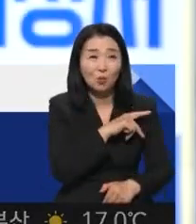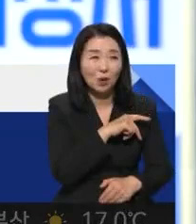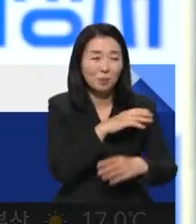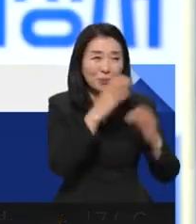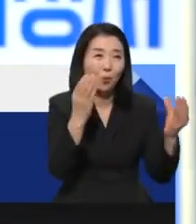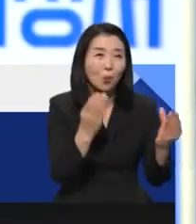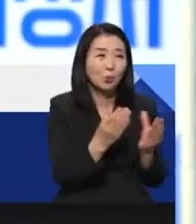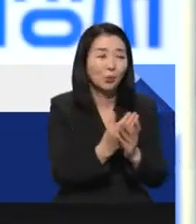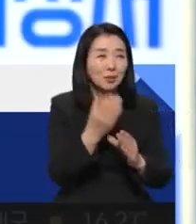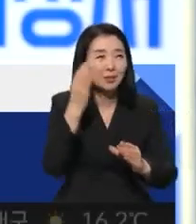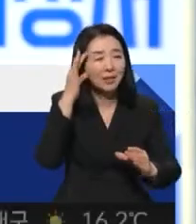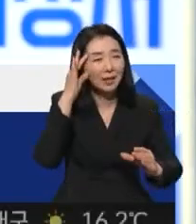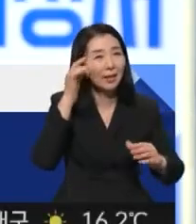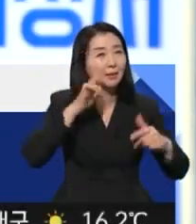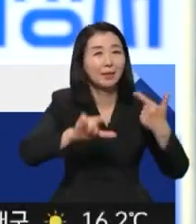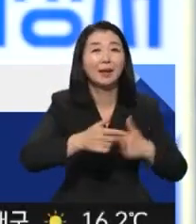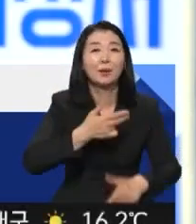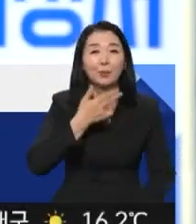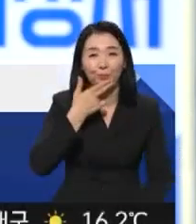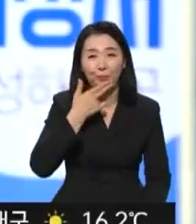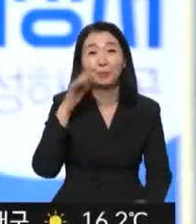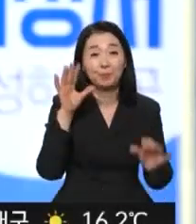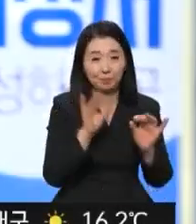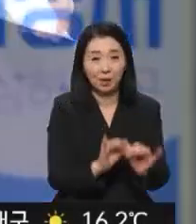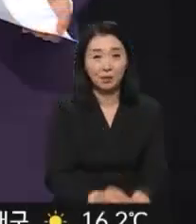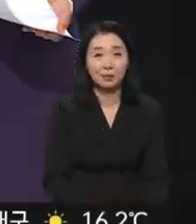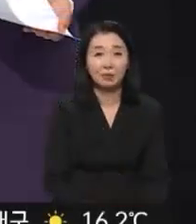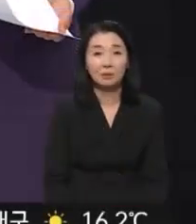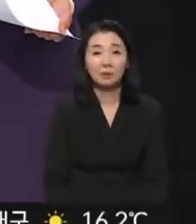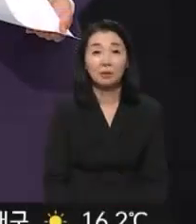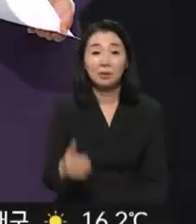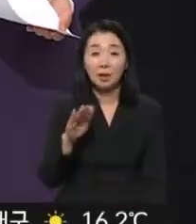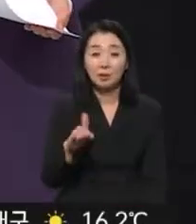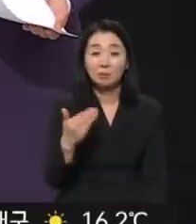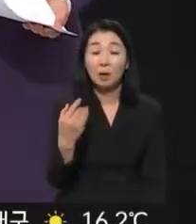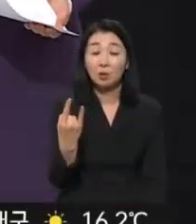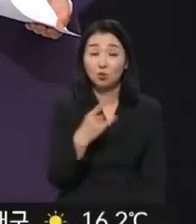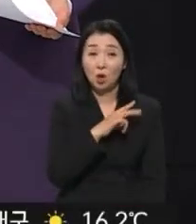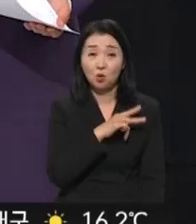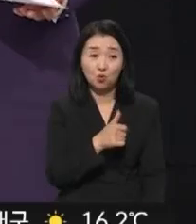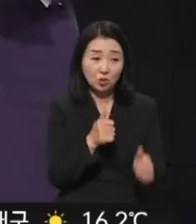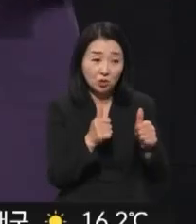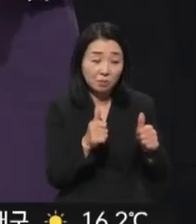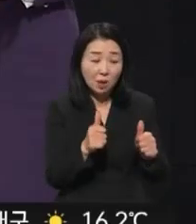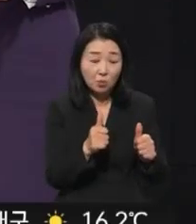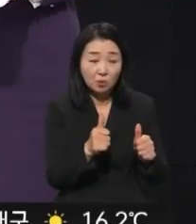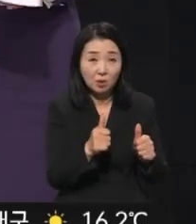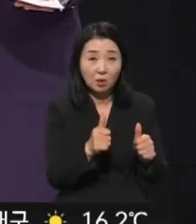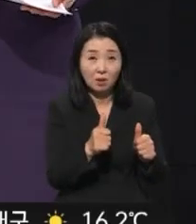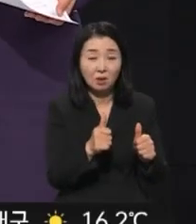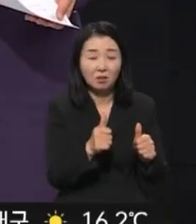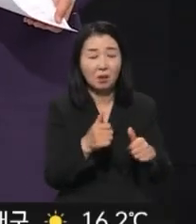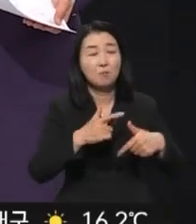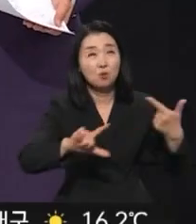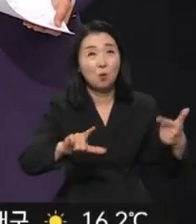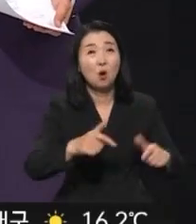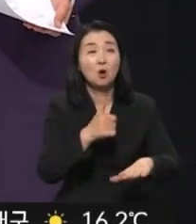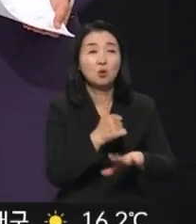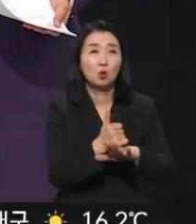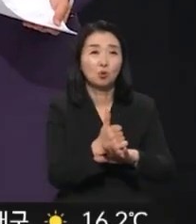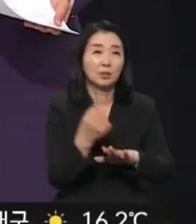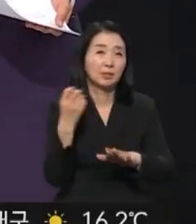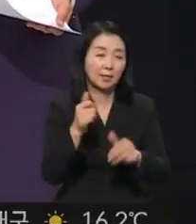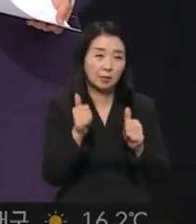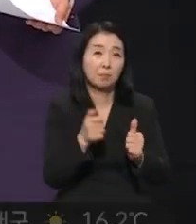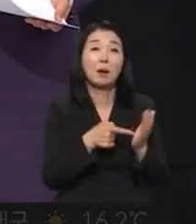사이에 이견이 없었다는 점을 말씀드립니다. 하지만 최 의원은 윤리심판원의 판단에 불복해서 재심을 요청한 바